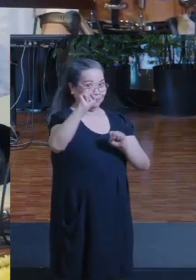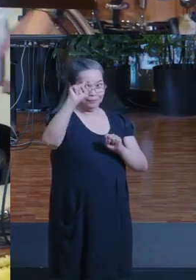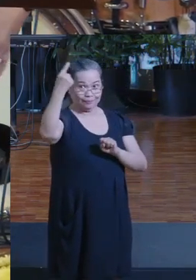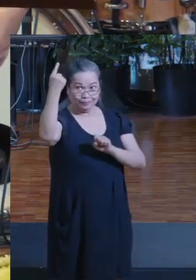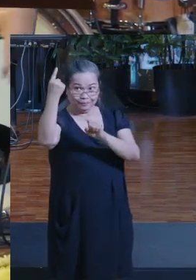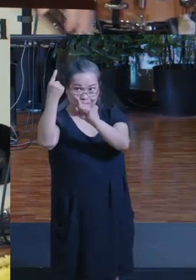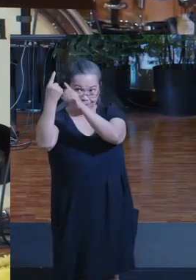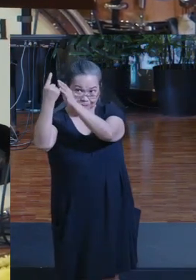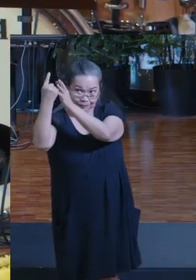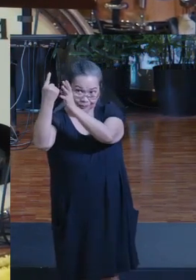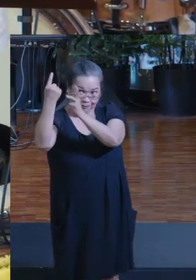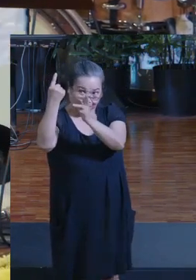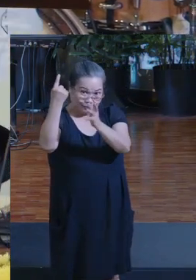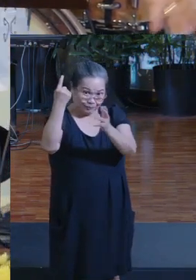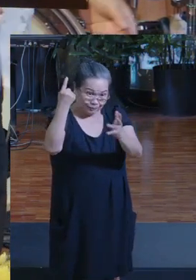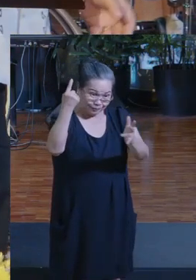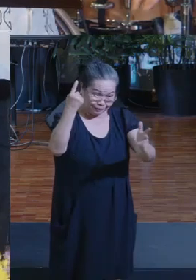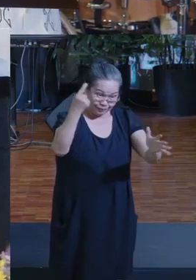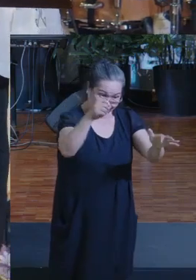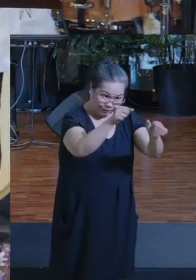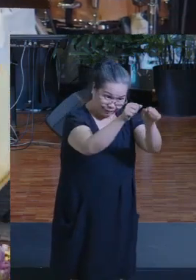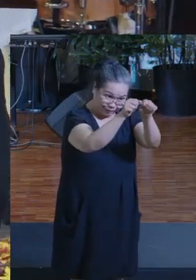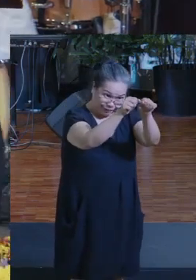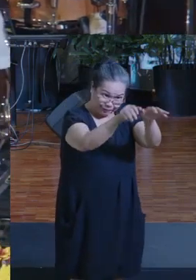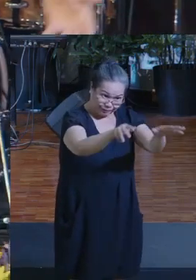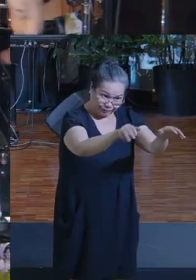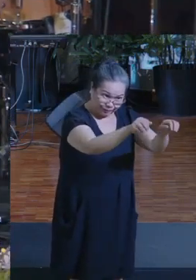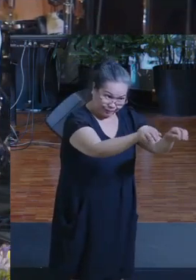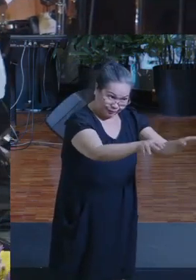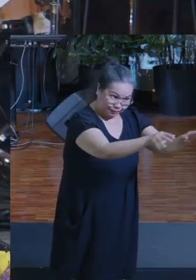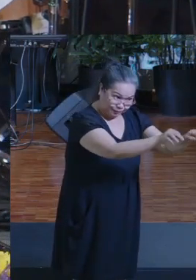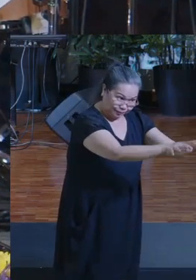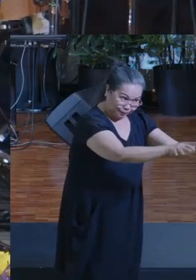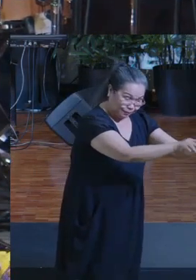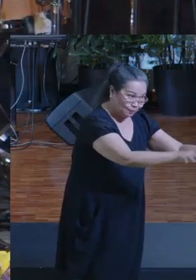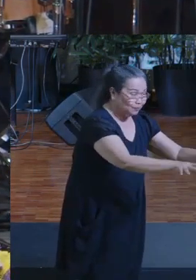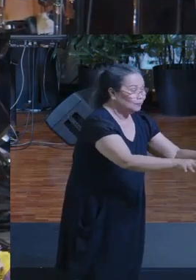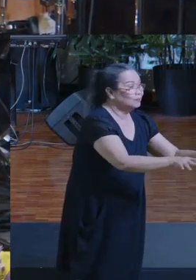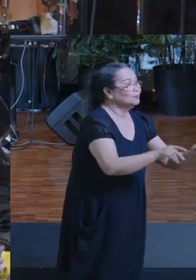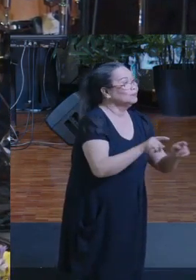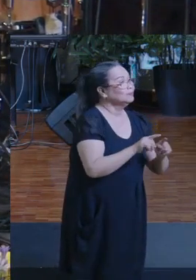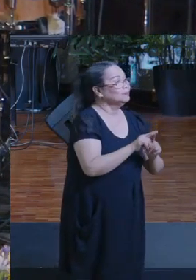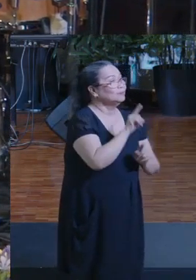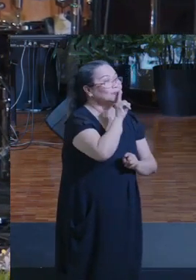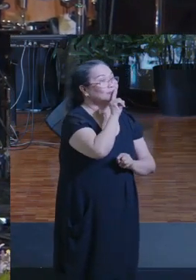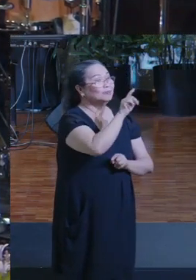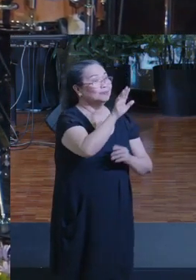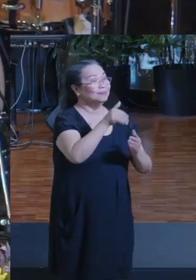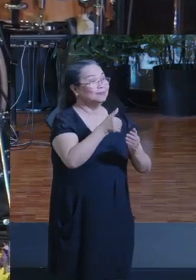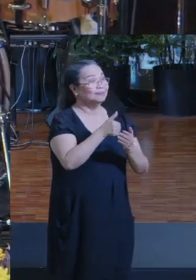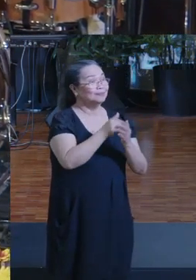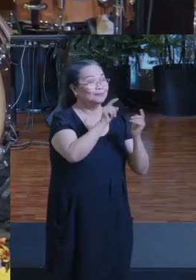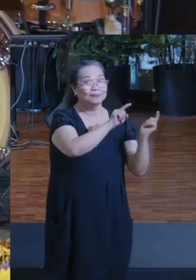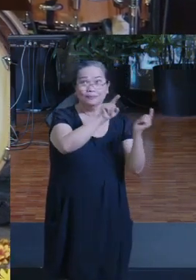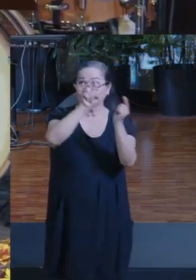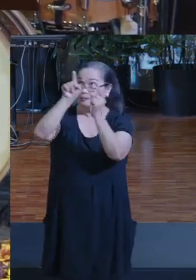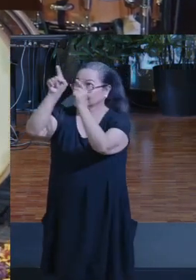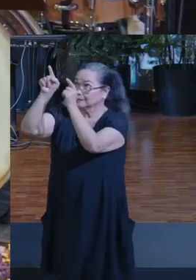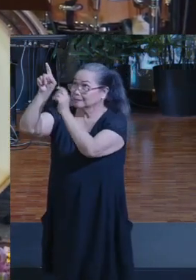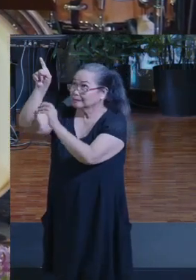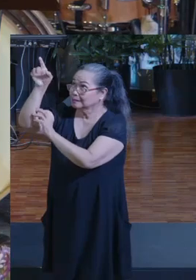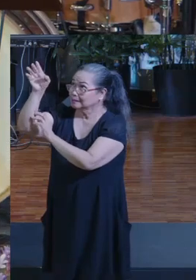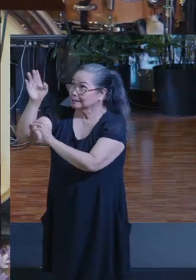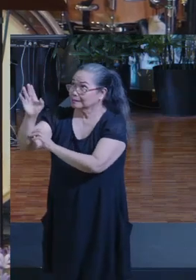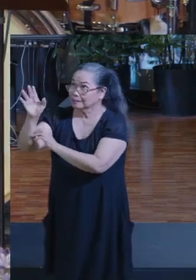lahat, ang lahat ng pagpapala ng Diyos amang makapangyarihan sa lahat, kung ang lahat na yan ay pupunta kay Jesus,